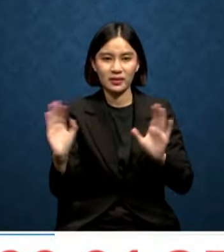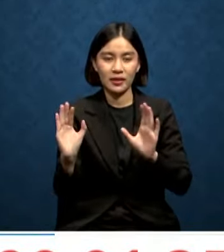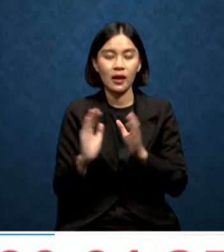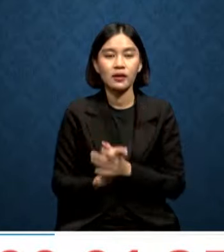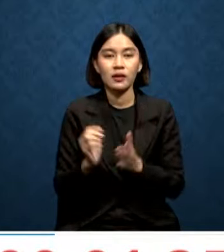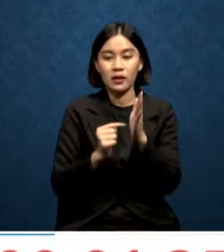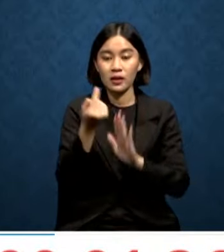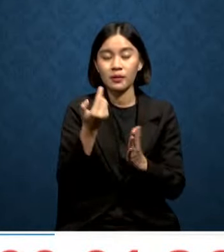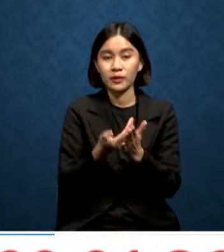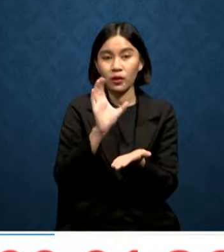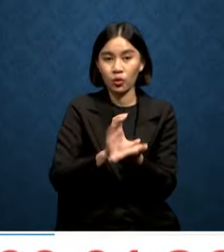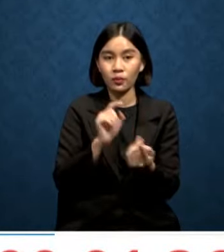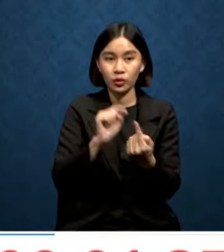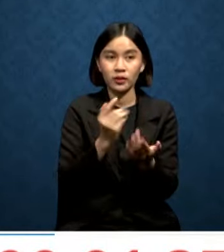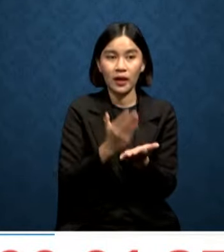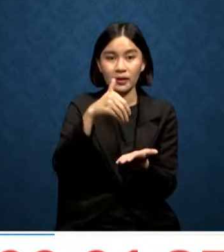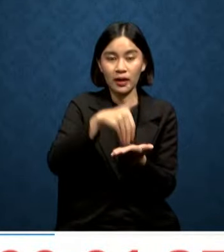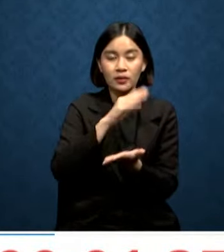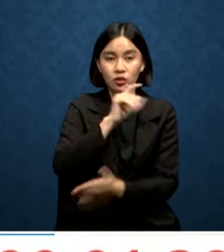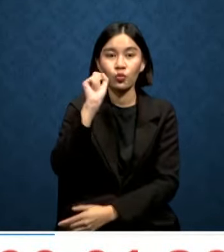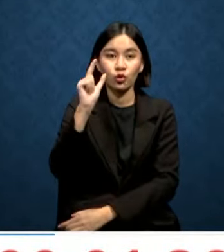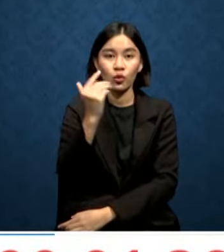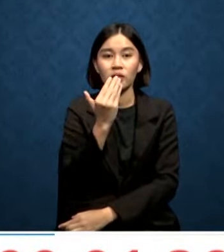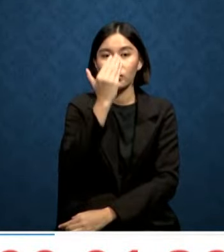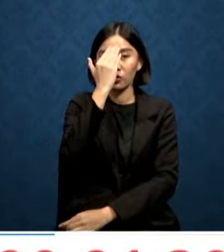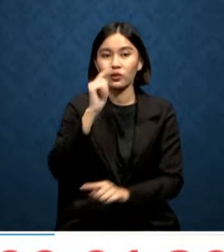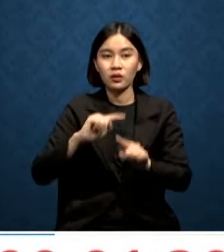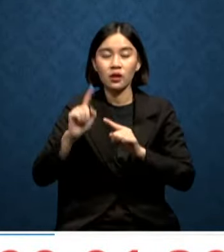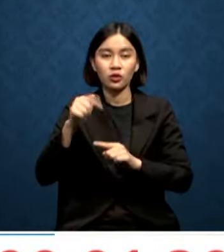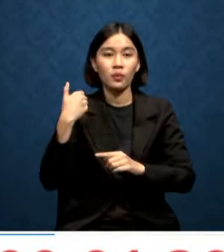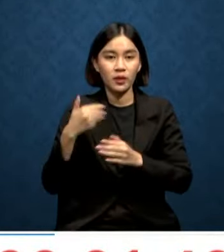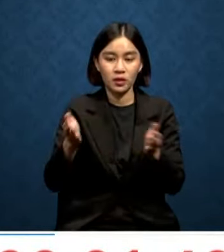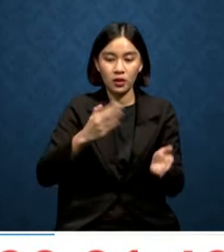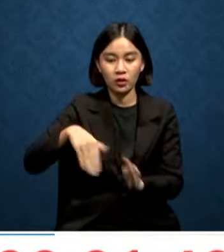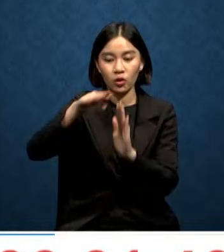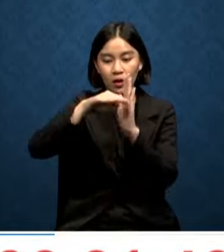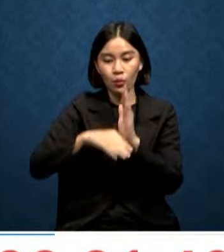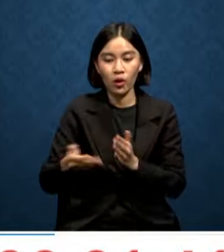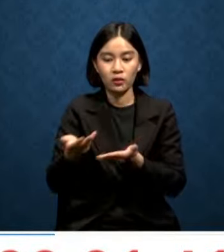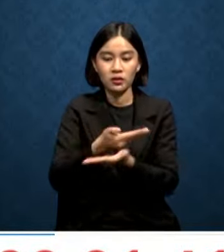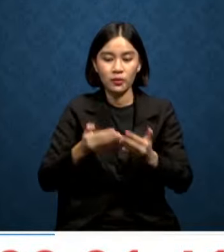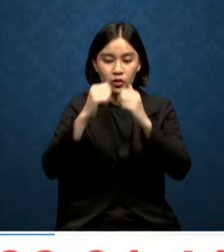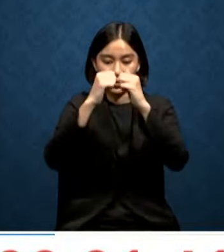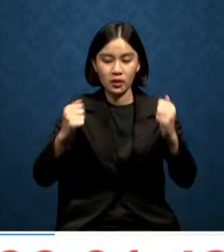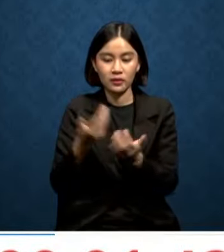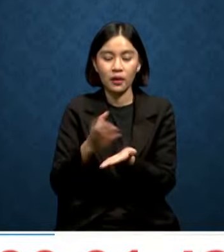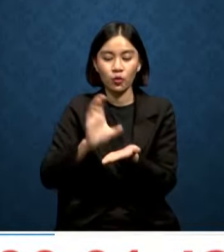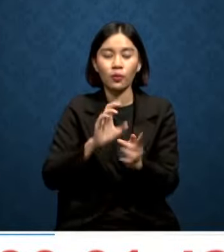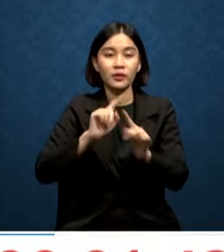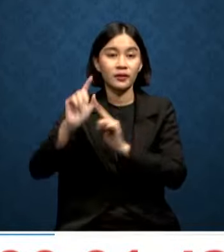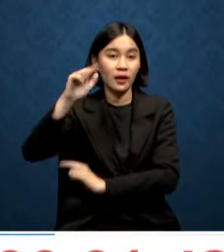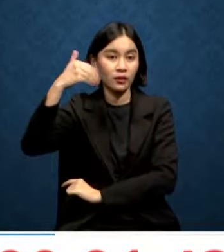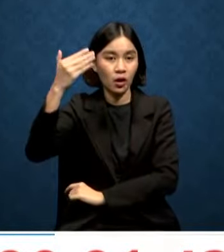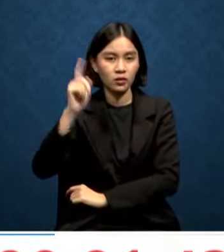แรกเลยคืองบประมาณในส่วนของงบกลางกรณีฉุกเฉินและจำเป็นเนี่ยต้องผ่านกระบวนการพิจารณาของสำนักงบประมาณของหน่วยงานที่เกี่ยวข้อง